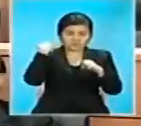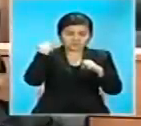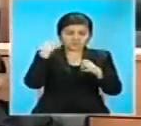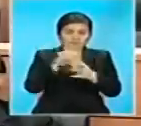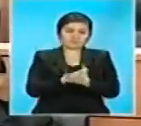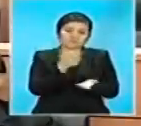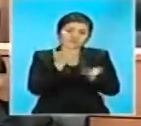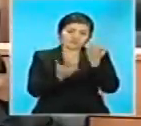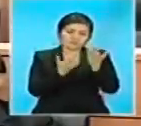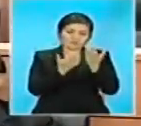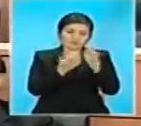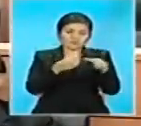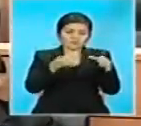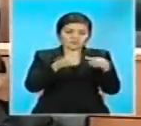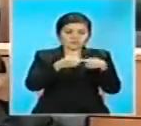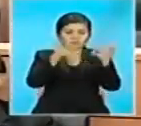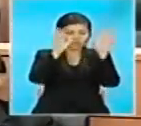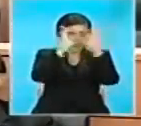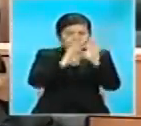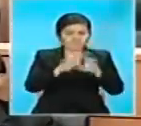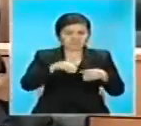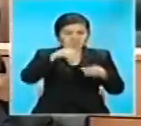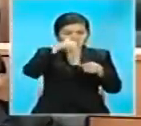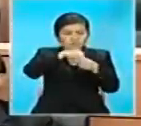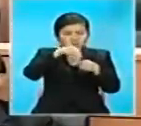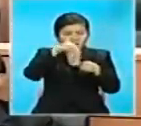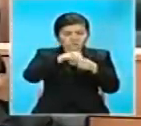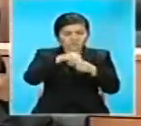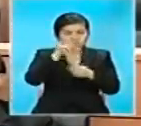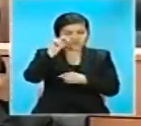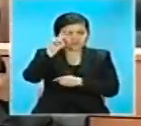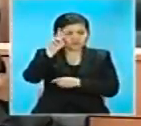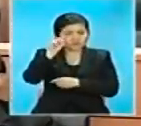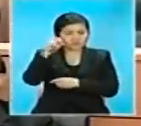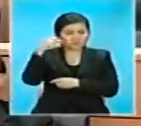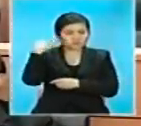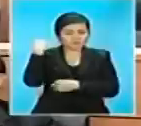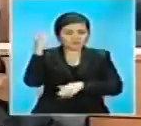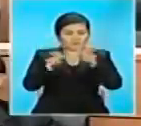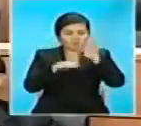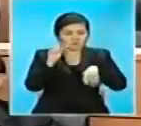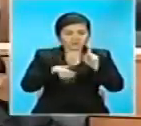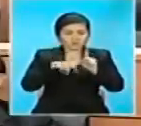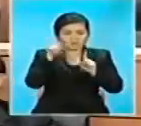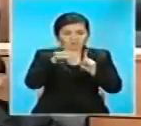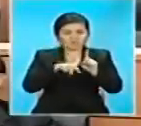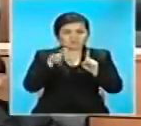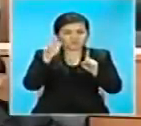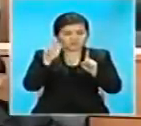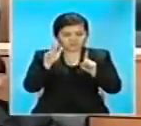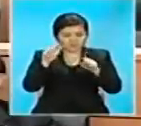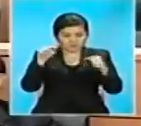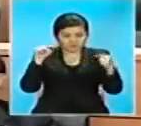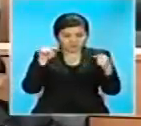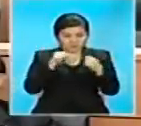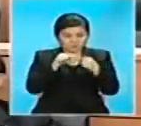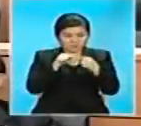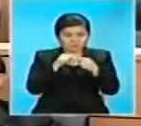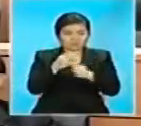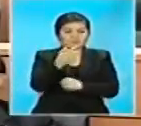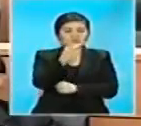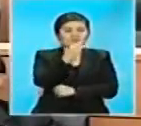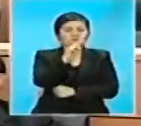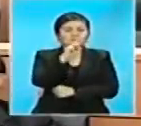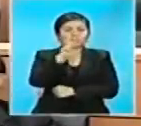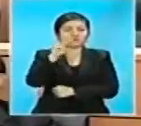นตรีประจำสหประชาชาติให้มีจำนวน1/3ของจำนวนคณะรัฐมนตรี